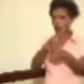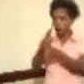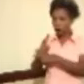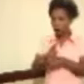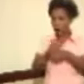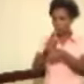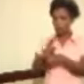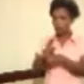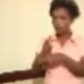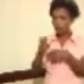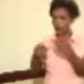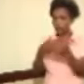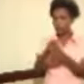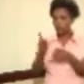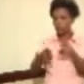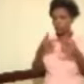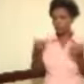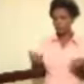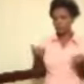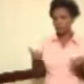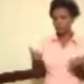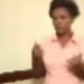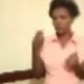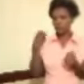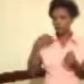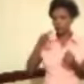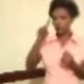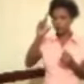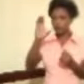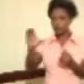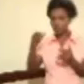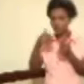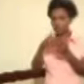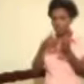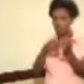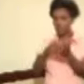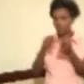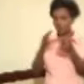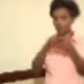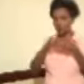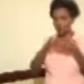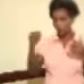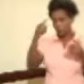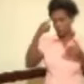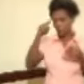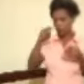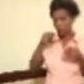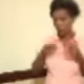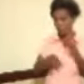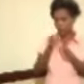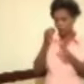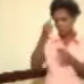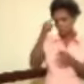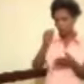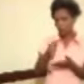faux projet, il pour le faire l'argent, il y a une surfacturation. Nous avons 100 millions de dollars que nous avons dans la mauvaise utilisation des fonds